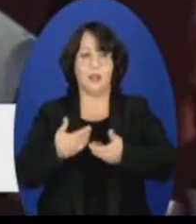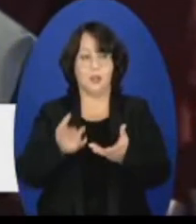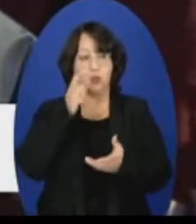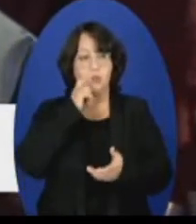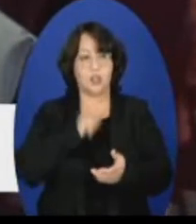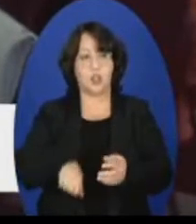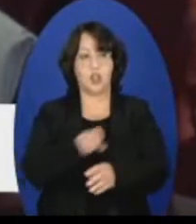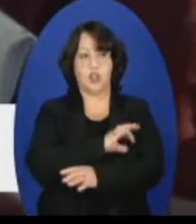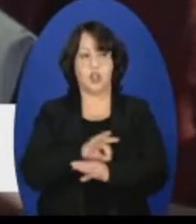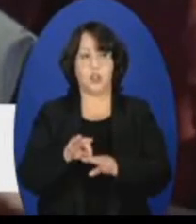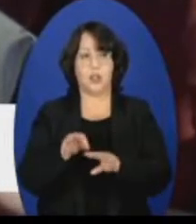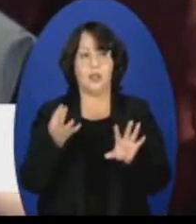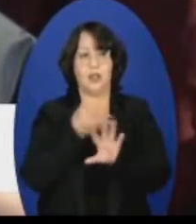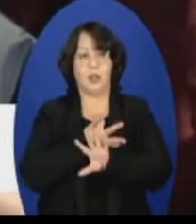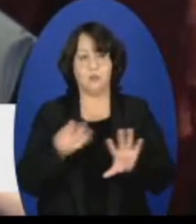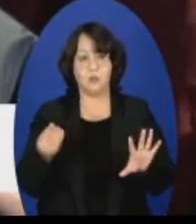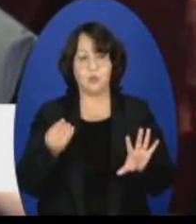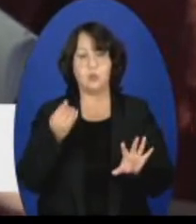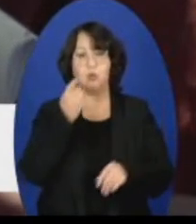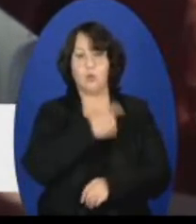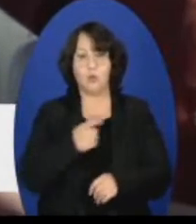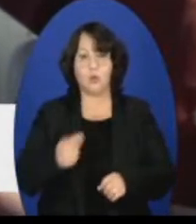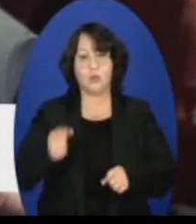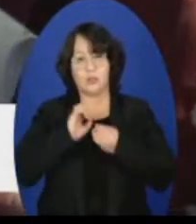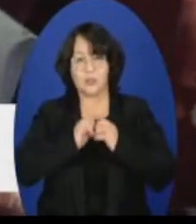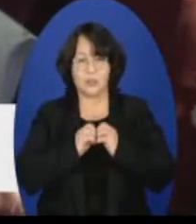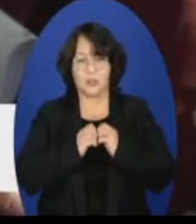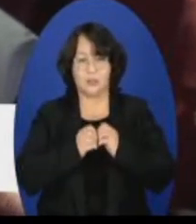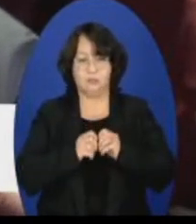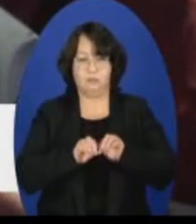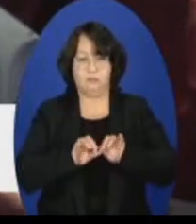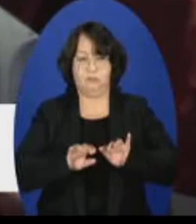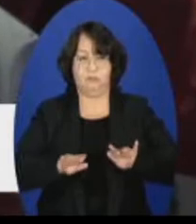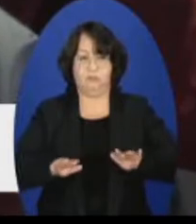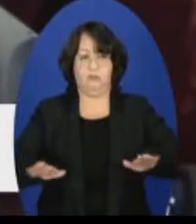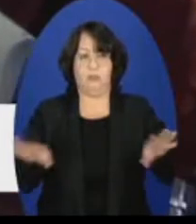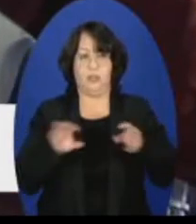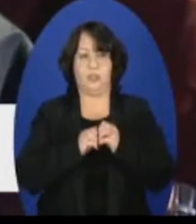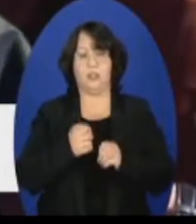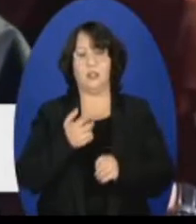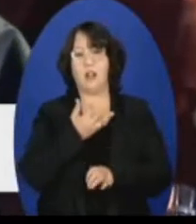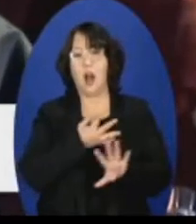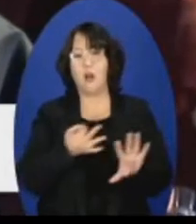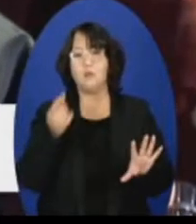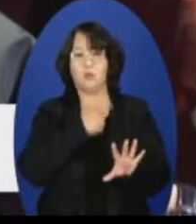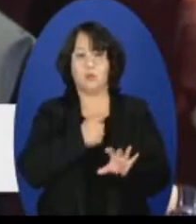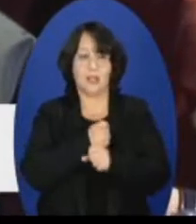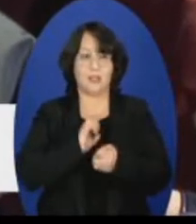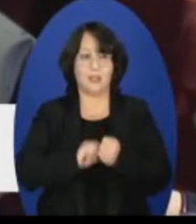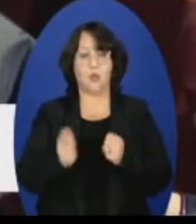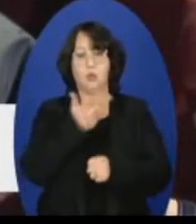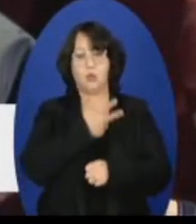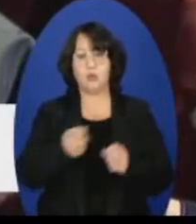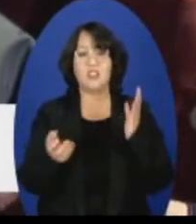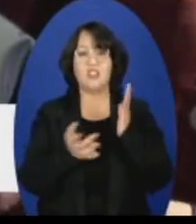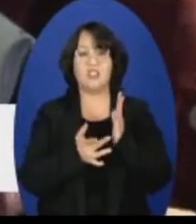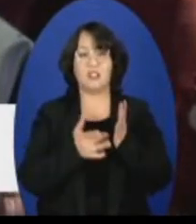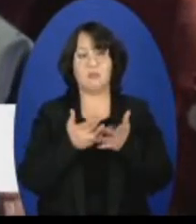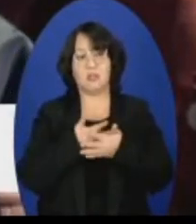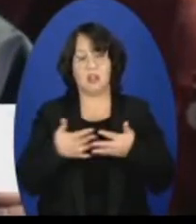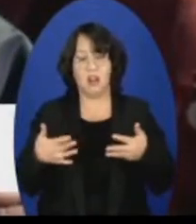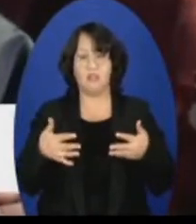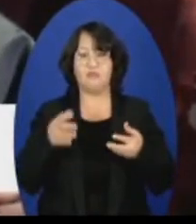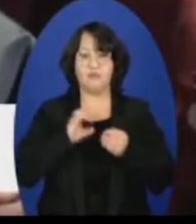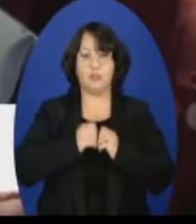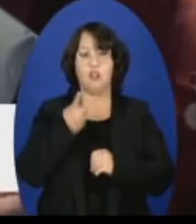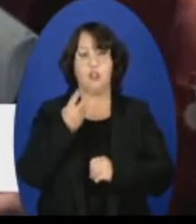энэ төсөл 800-аад одоо хөдөлмөрч замчд бол оролцсон. Тэгээд 300-аа техниктэй, 20-д үйлдвэртэй үнэхээр